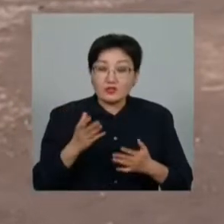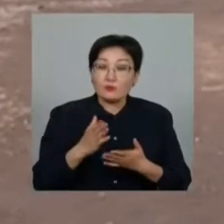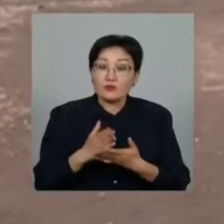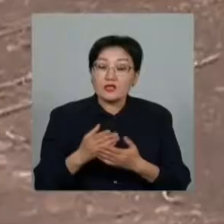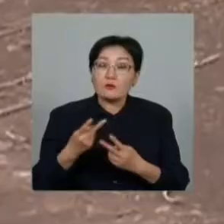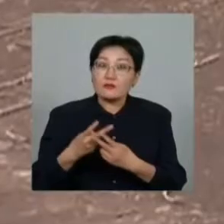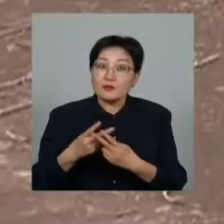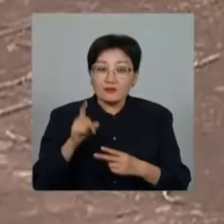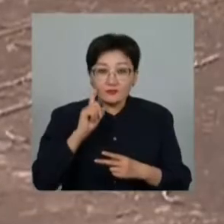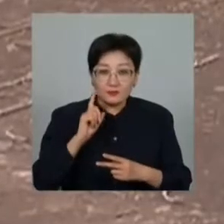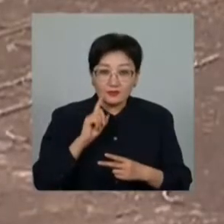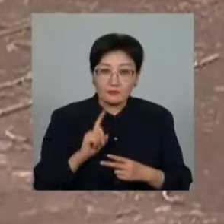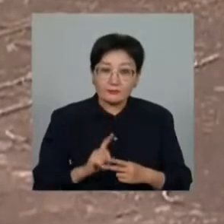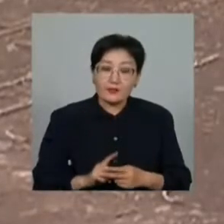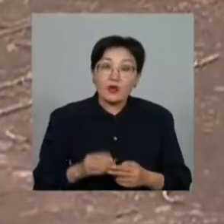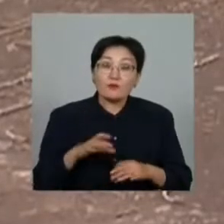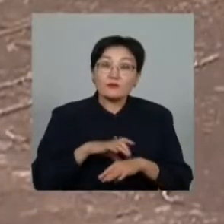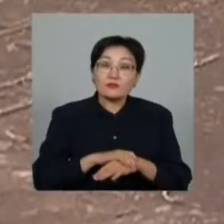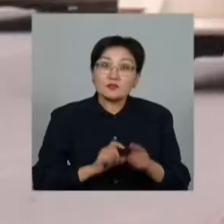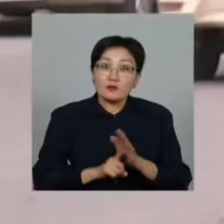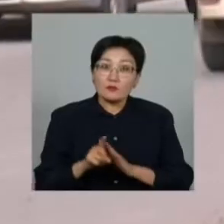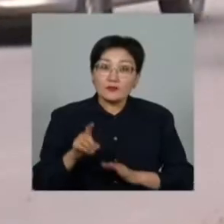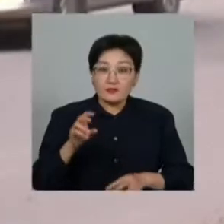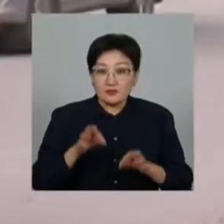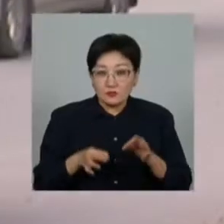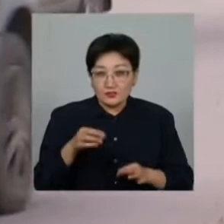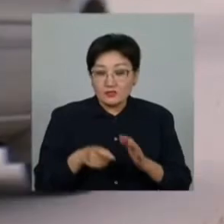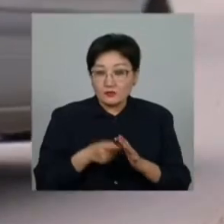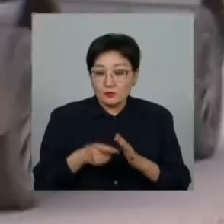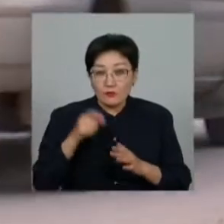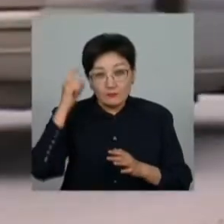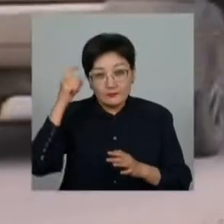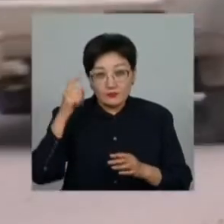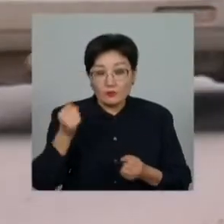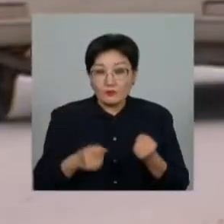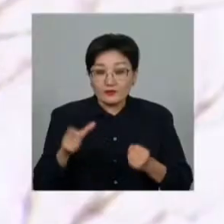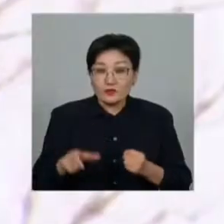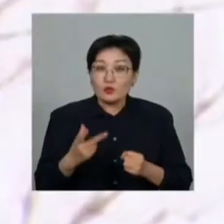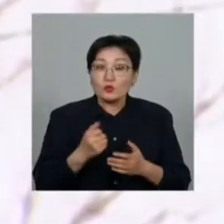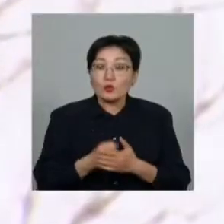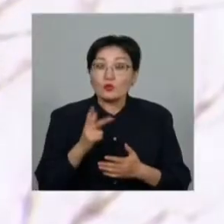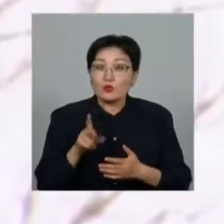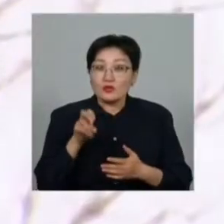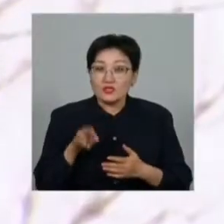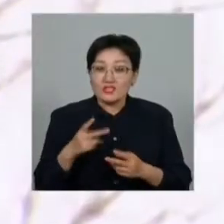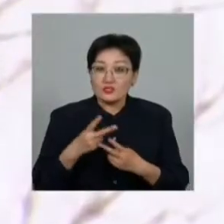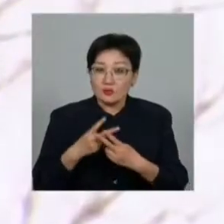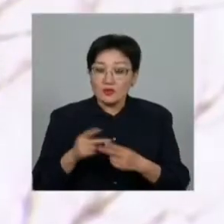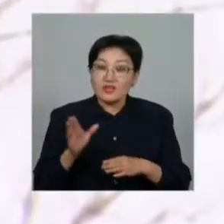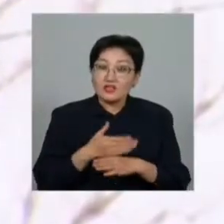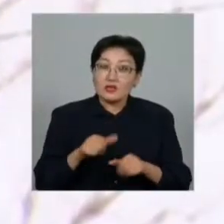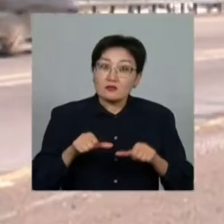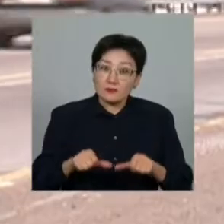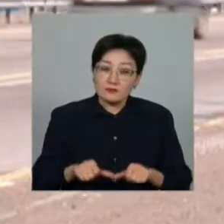в изоляторе временного содержания по факту начато досудебное расследование пьяному ли хочу грозит срок до трех лет тюрьмы и лишения водительских